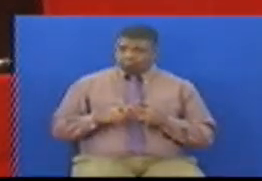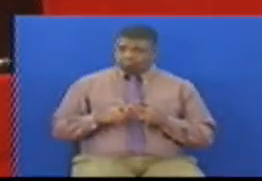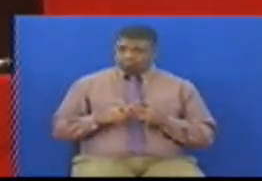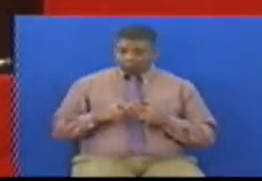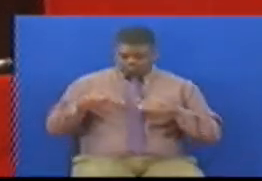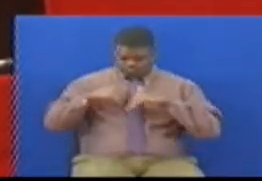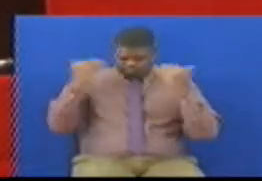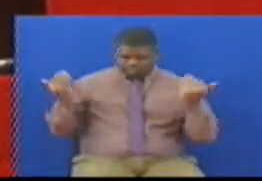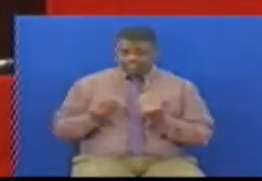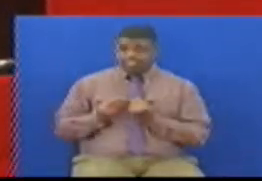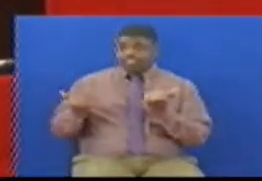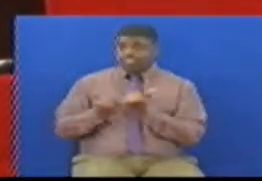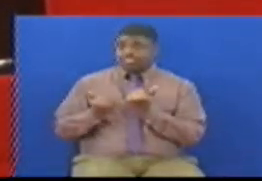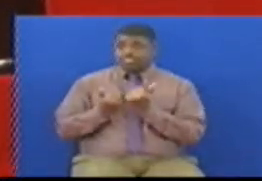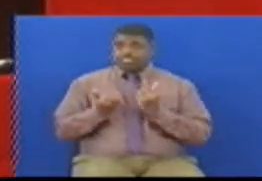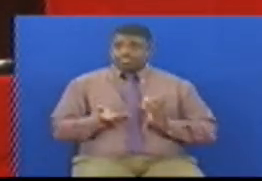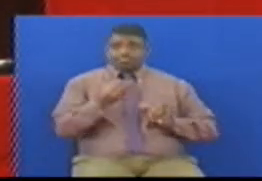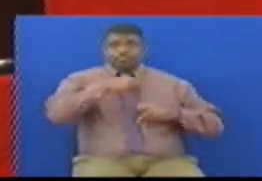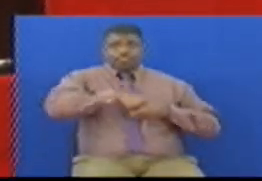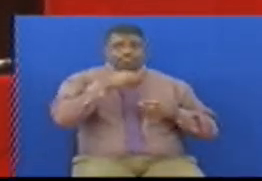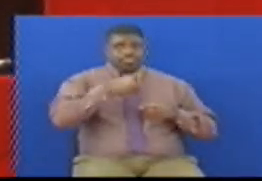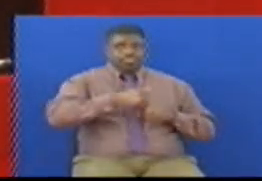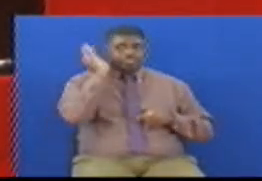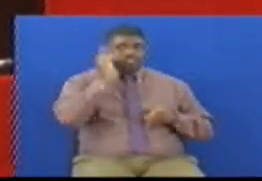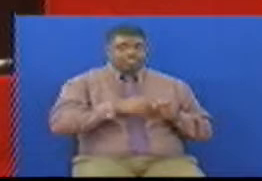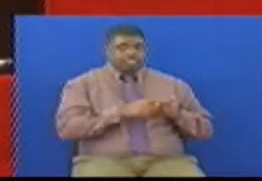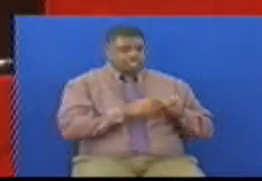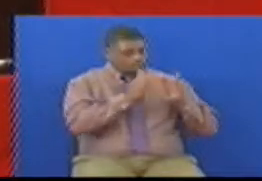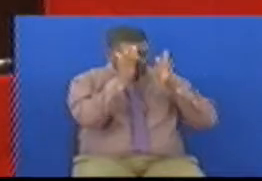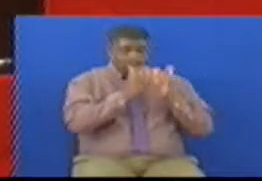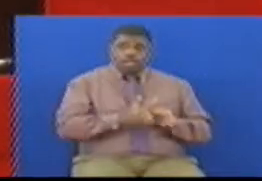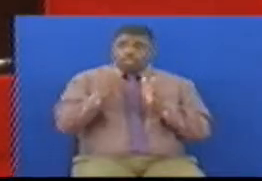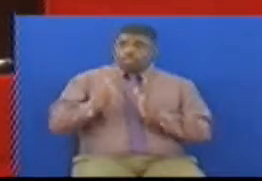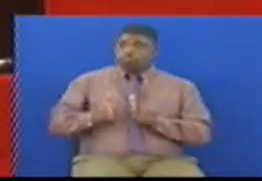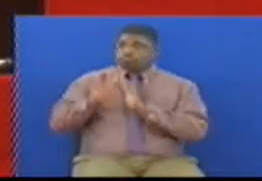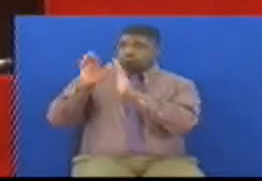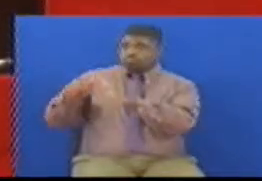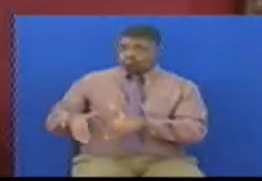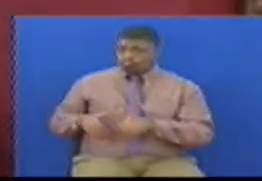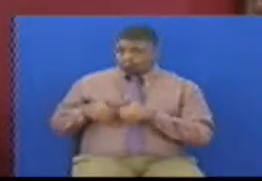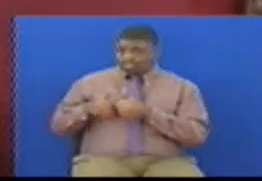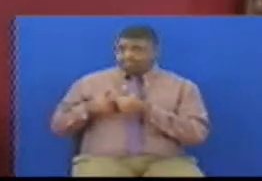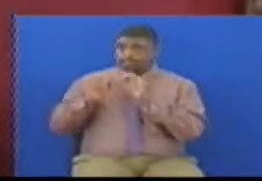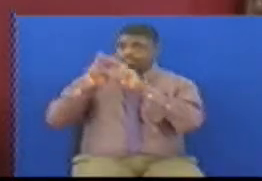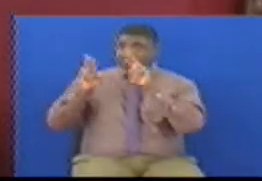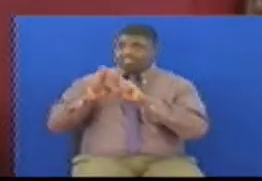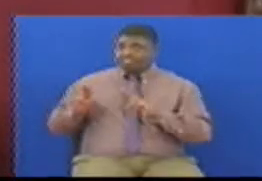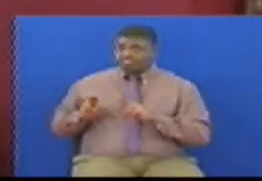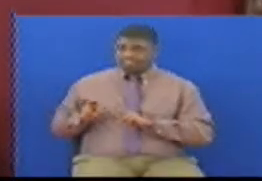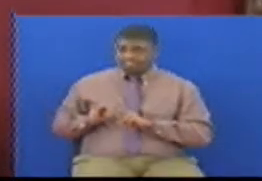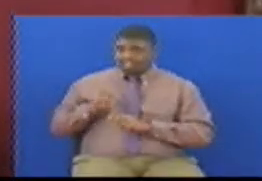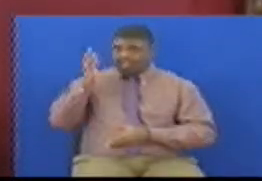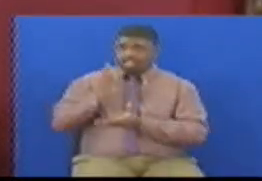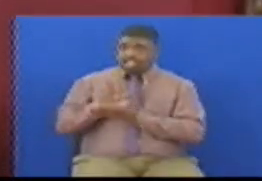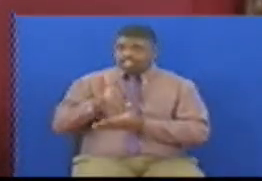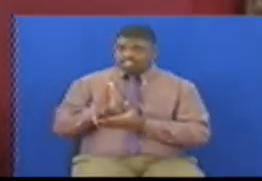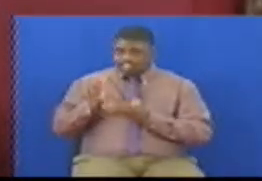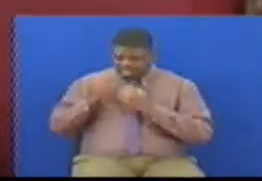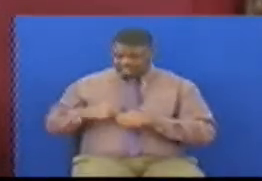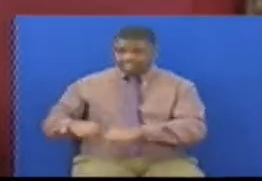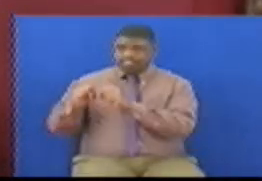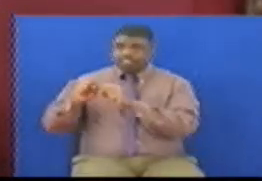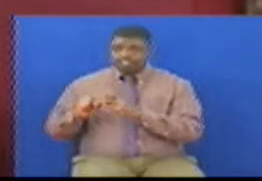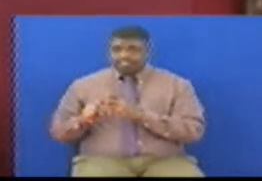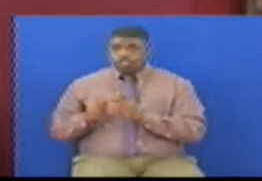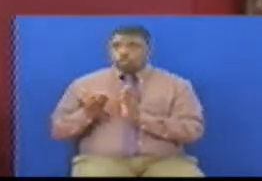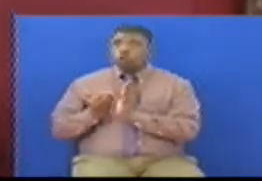dunia, umeweka katika dunia serikali za wanadamu na mabunge ya mataifa ili haki yako itendeke. Tukuomba uibariki nchi yetu, idumishe